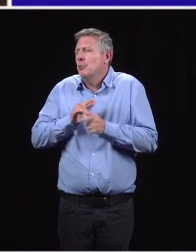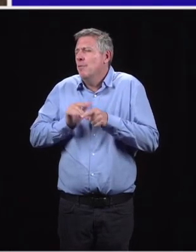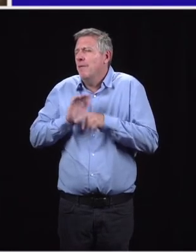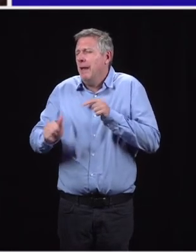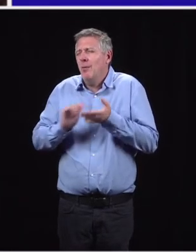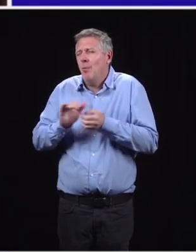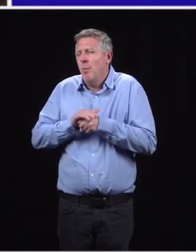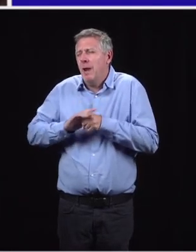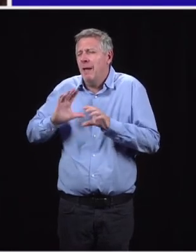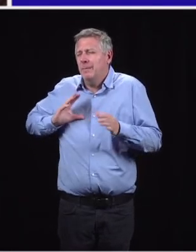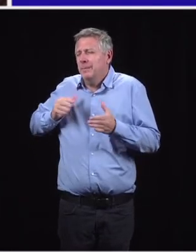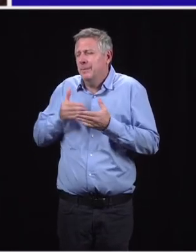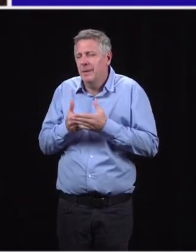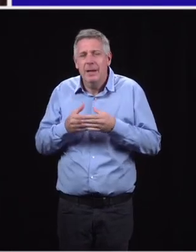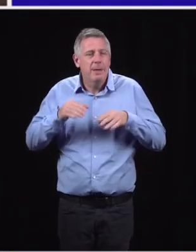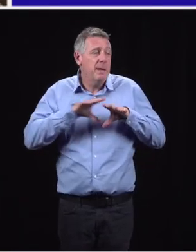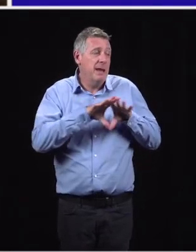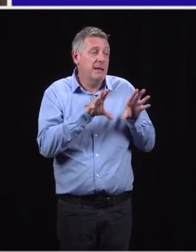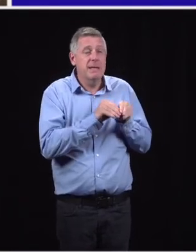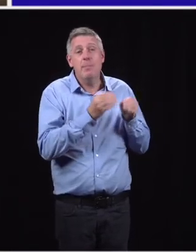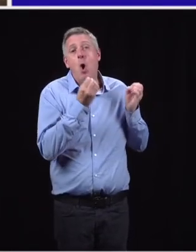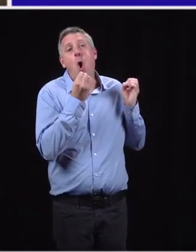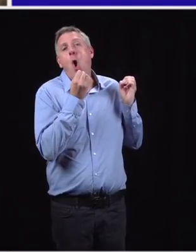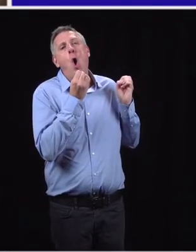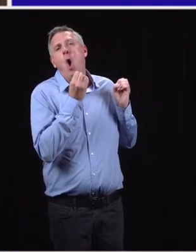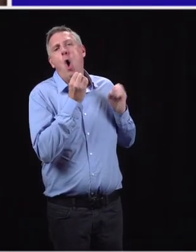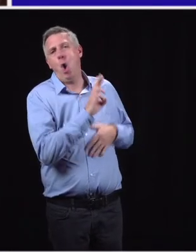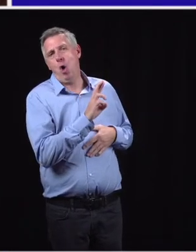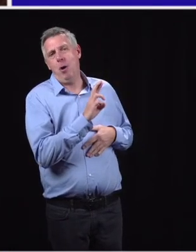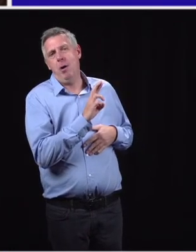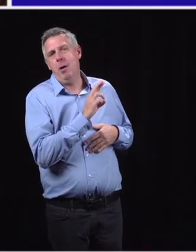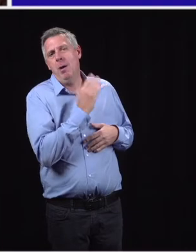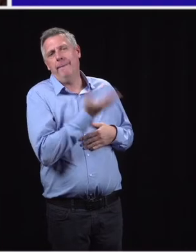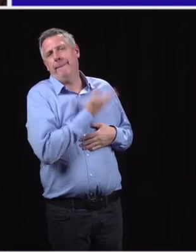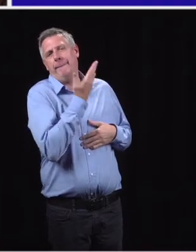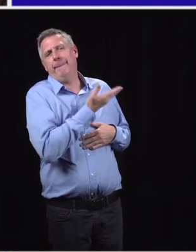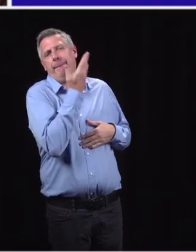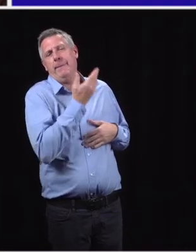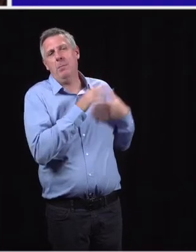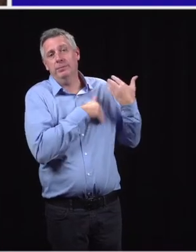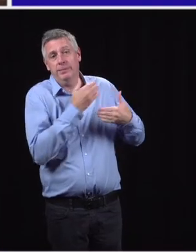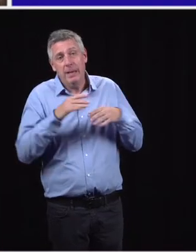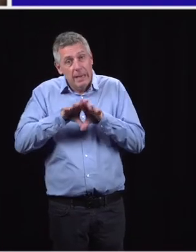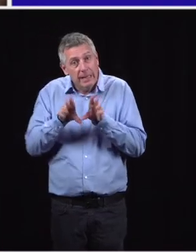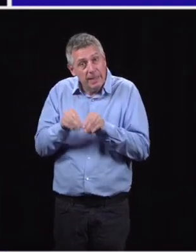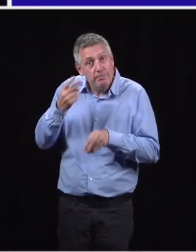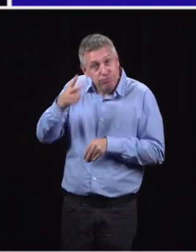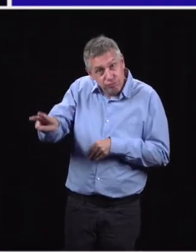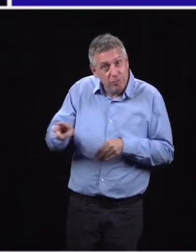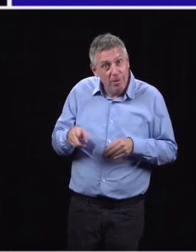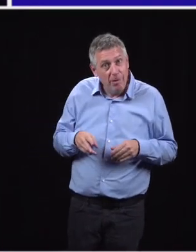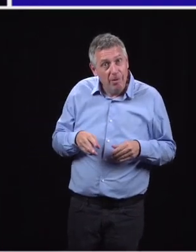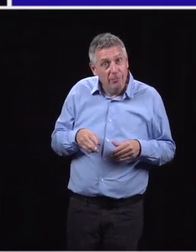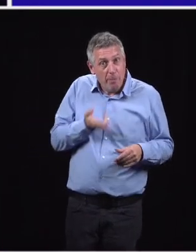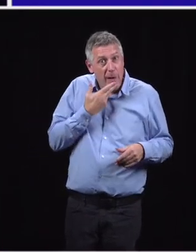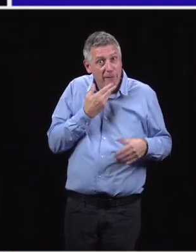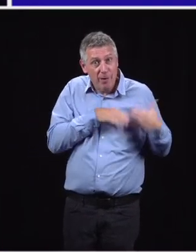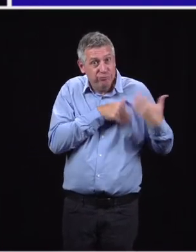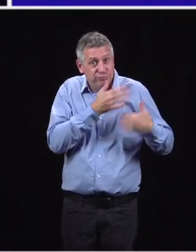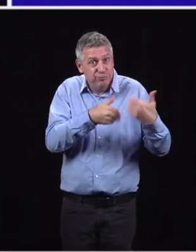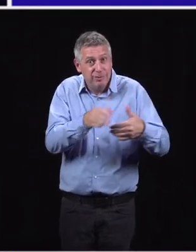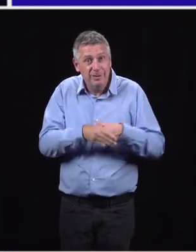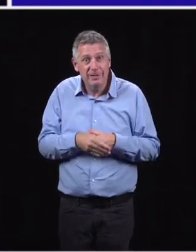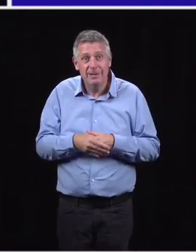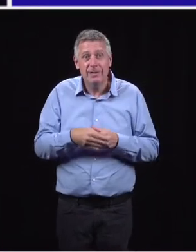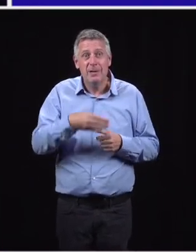mais depuis qu'on a une équipe en or derrière c'est vrai tout roule sur des roulettes d'ailleurs c'est ton équipe il me semble c'est vrai c'est mon équipe notamment manel